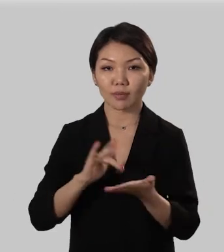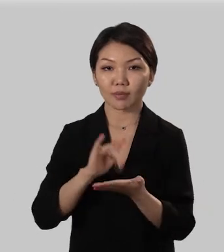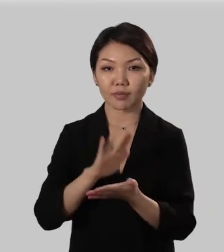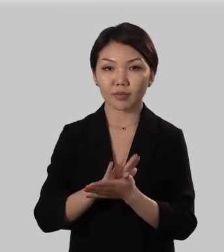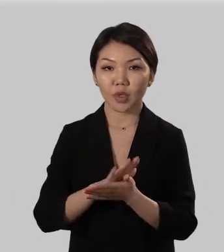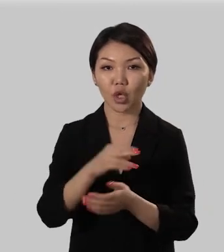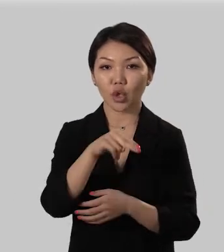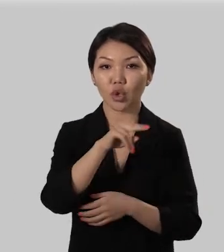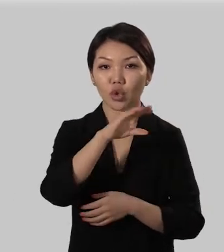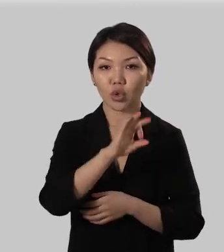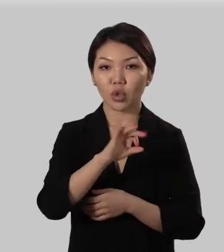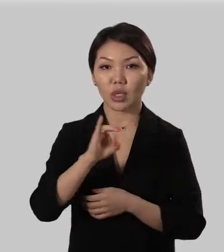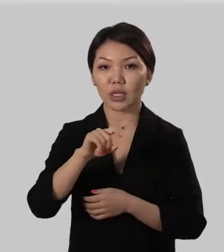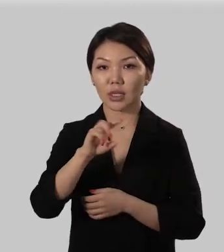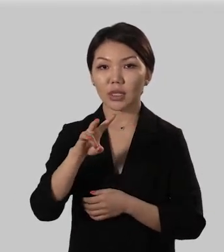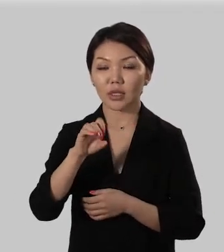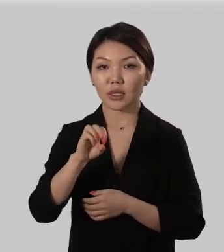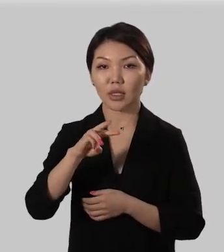до изнеможения